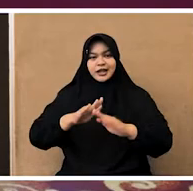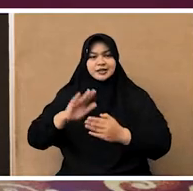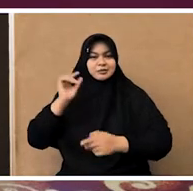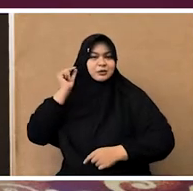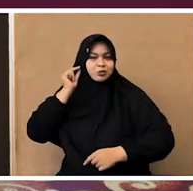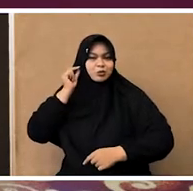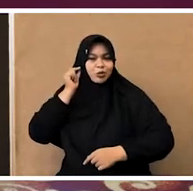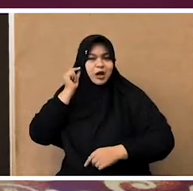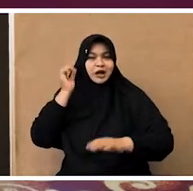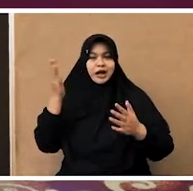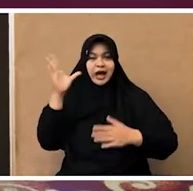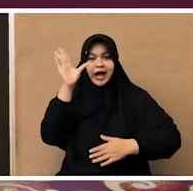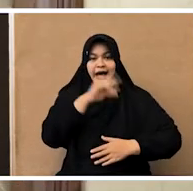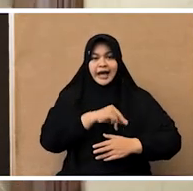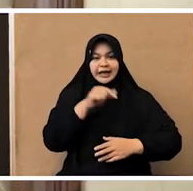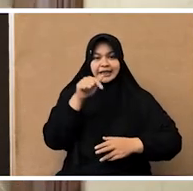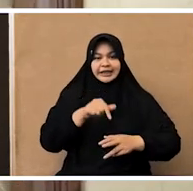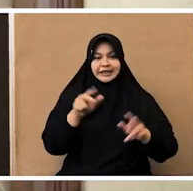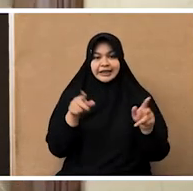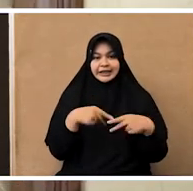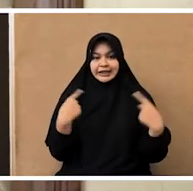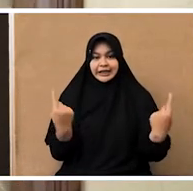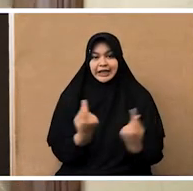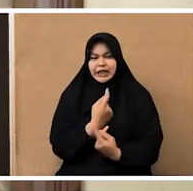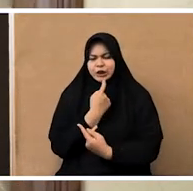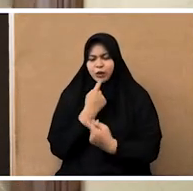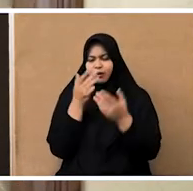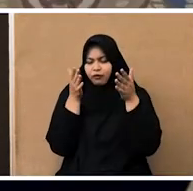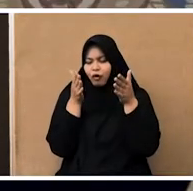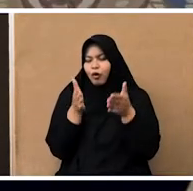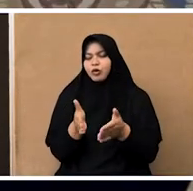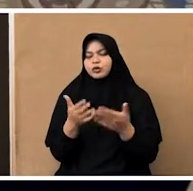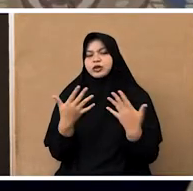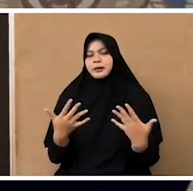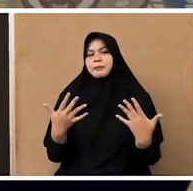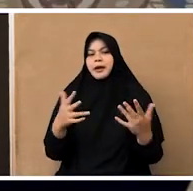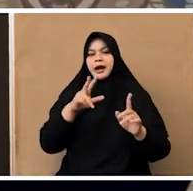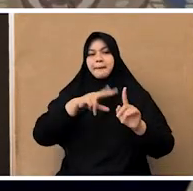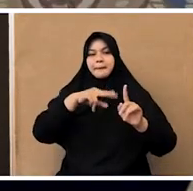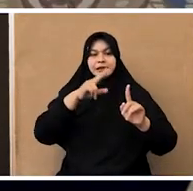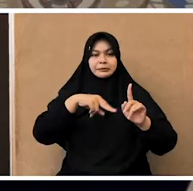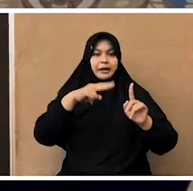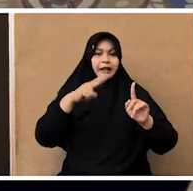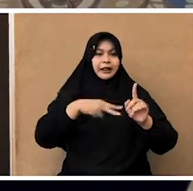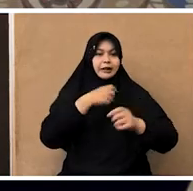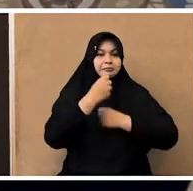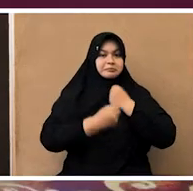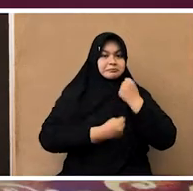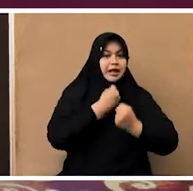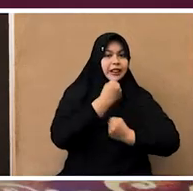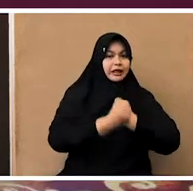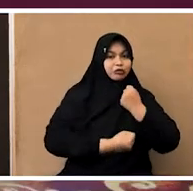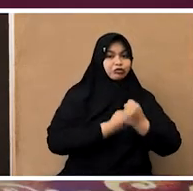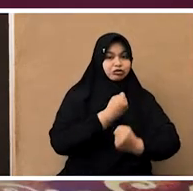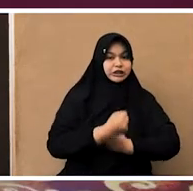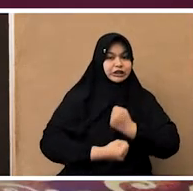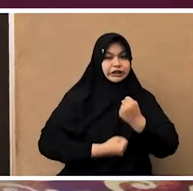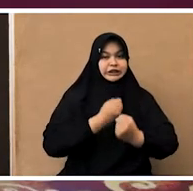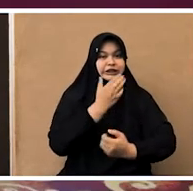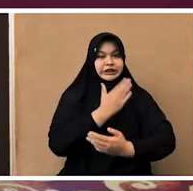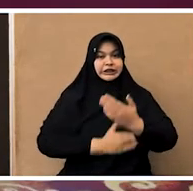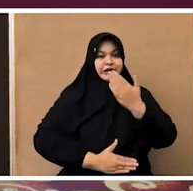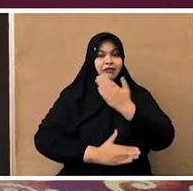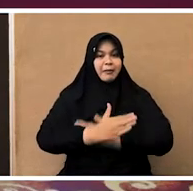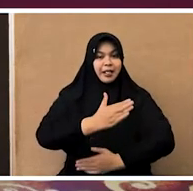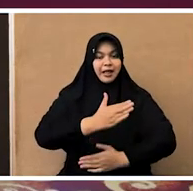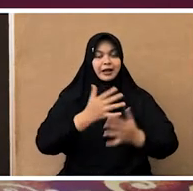dan hari ini kita akan coba memfokuskan Bagaimana perspektif pegiat disabilitas gitu ya di dalam